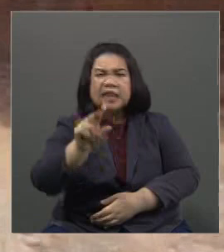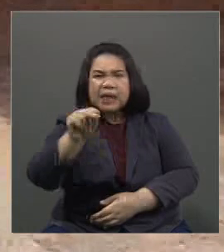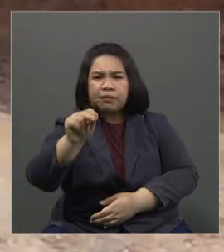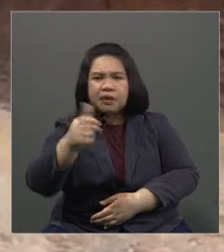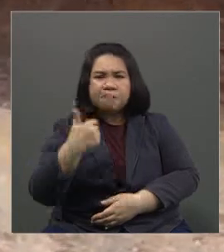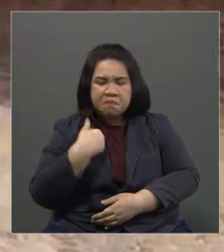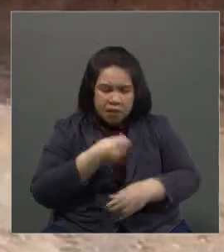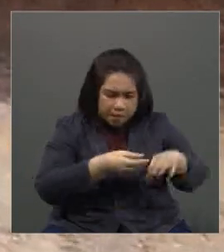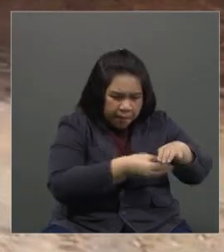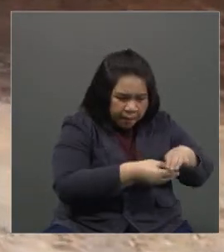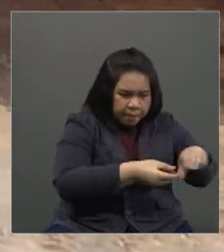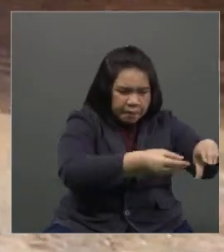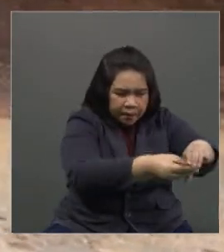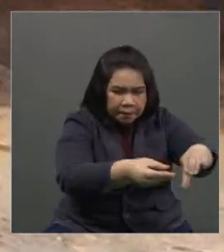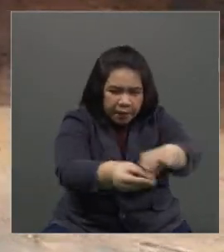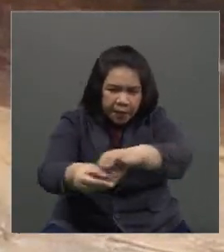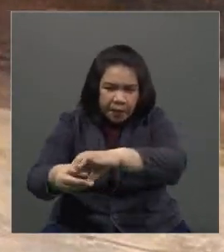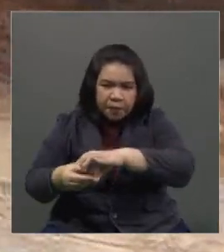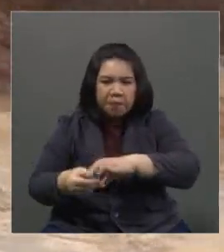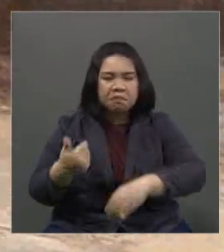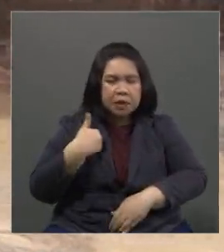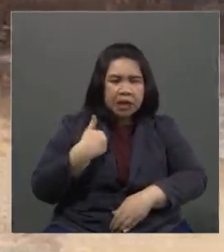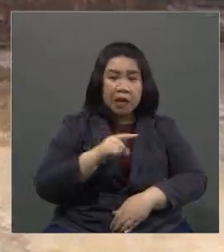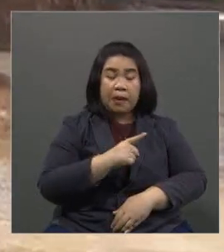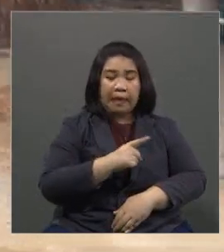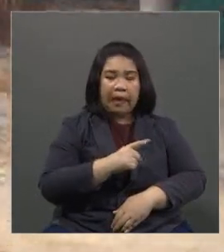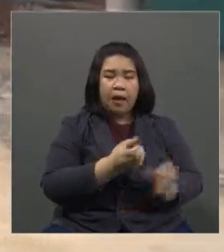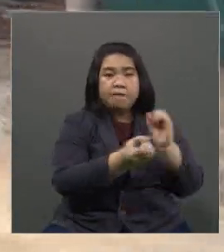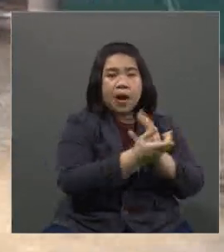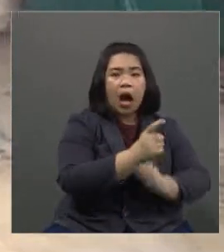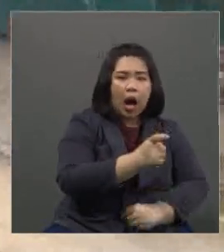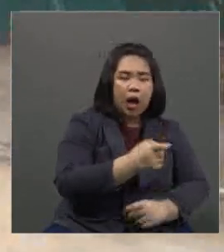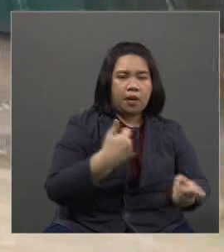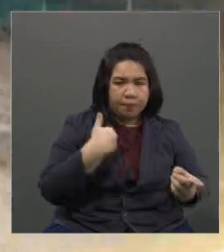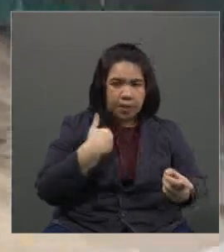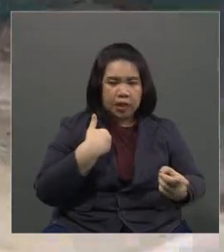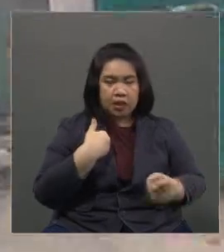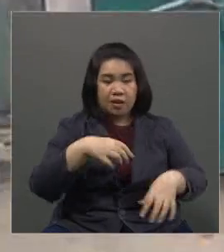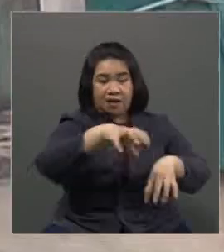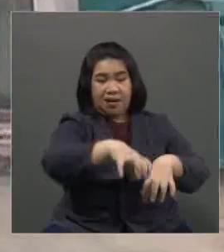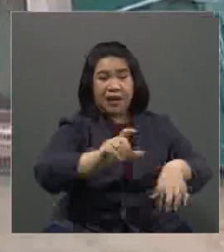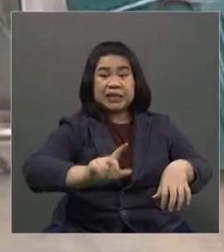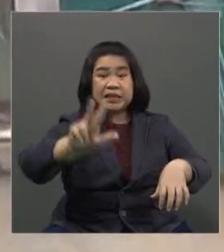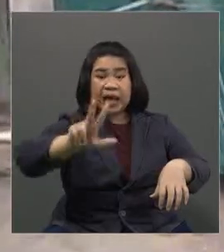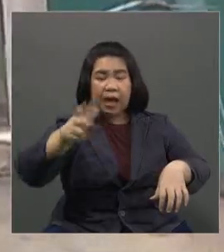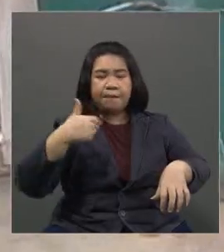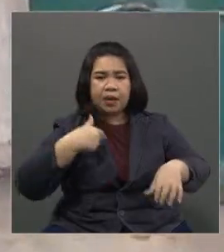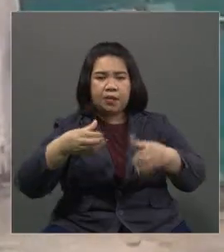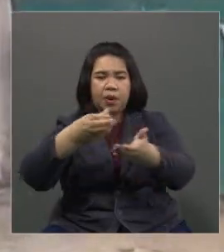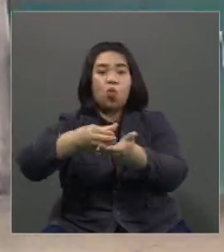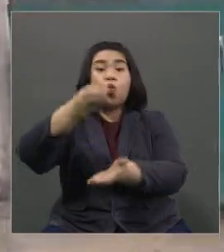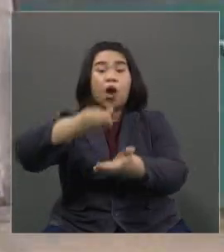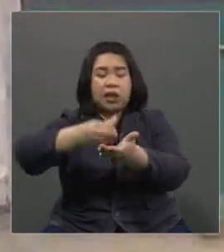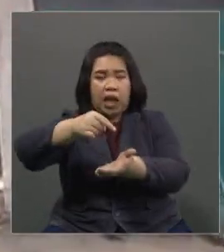ต่างๆซึ่งพบว่าบางจุดเนี่ยระเบิดไม่ทำงานโดยเฉพาะในโกดัง 3นะครับพบว่ากล่องใส่ขวดแก้วบรรจุ